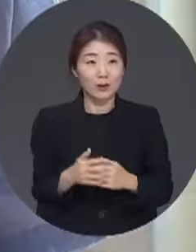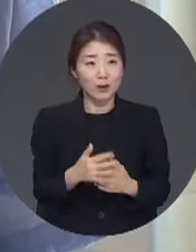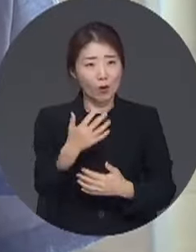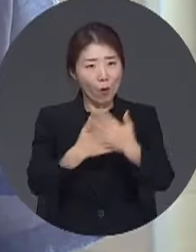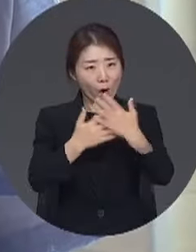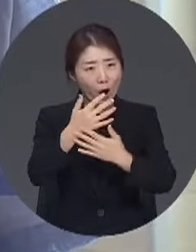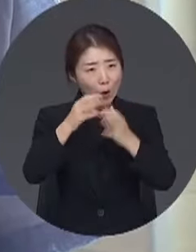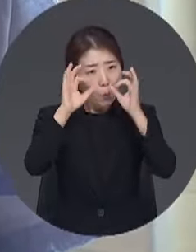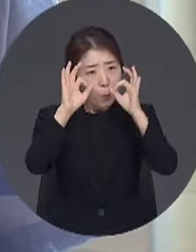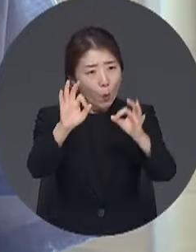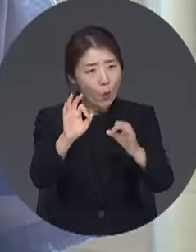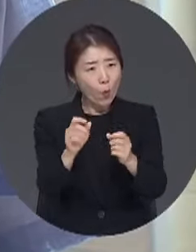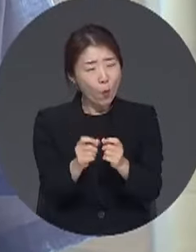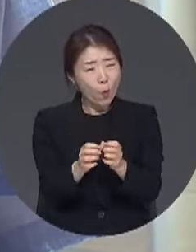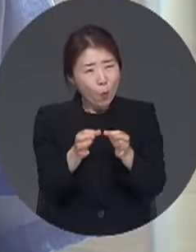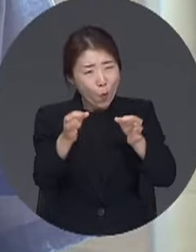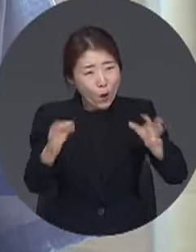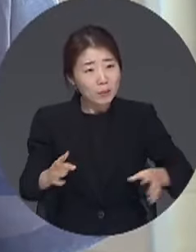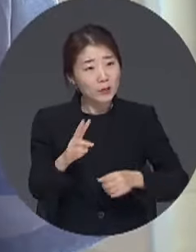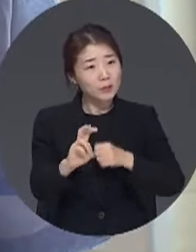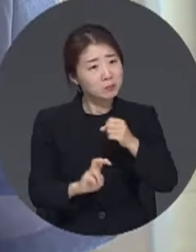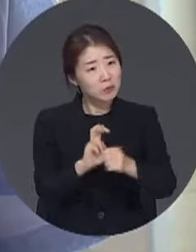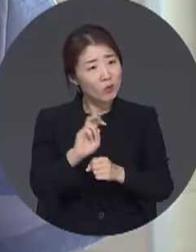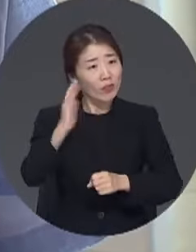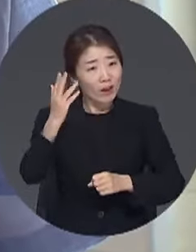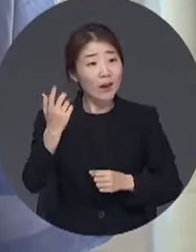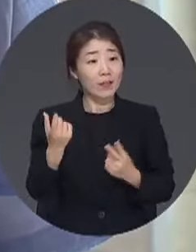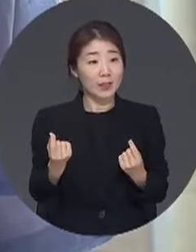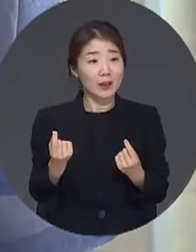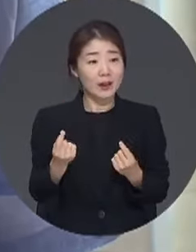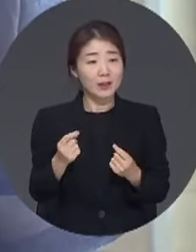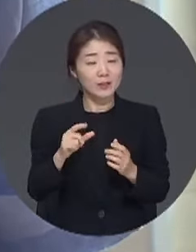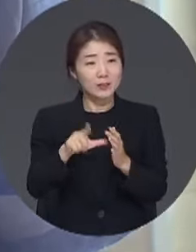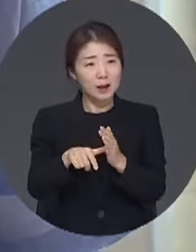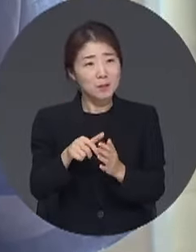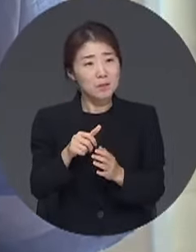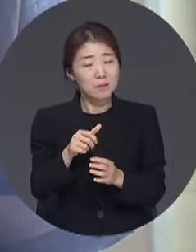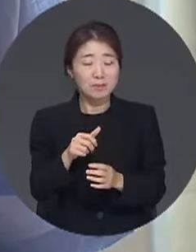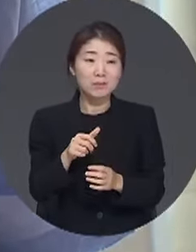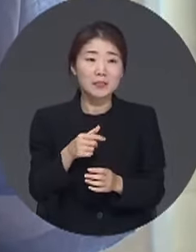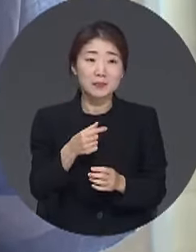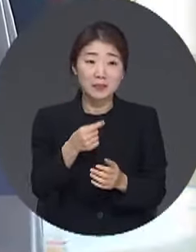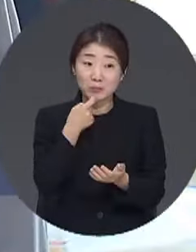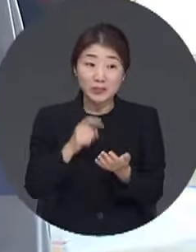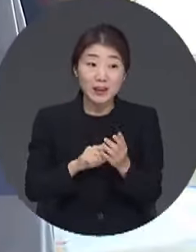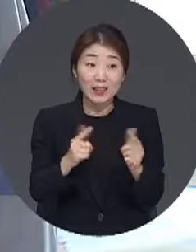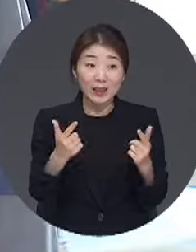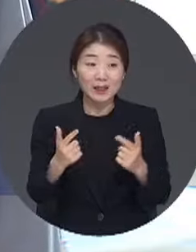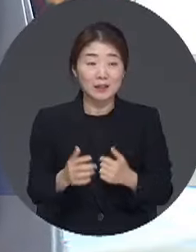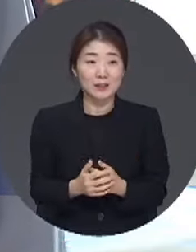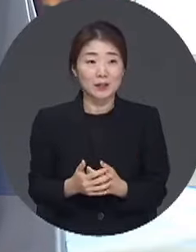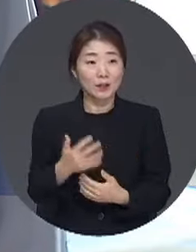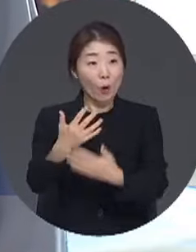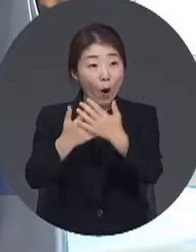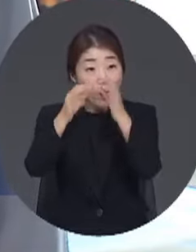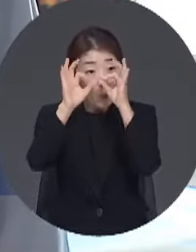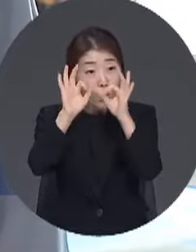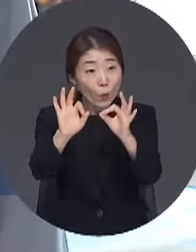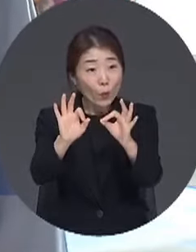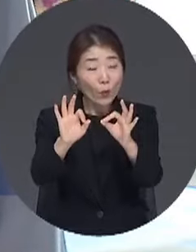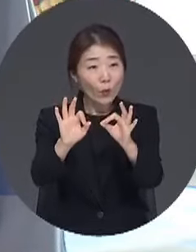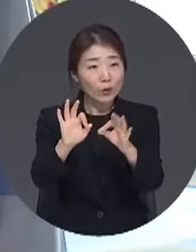고과이 데 이런 시간을 만들기가 참 어렵죠 영